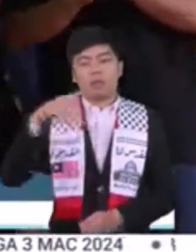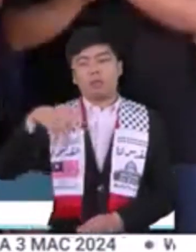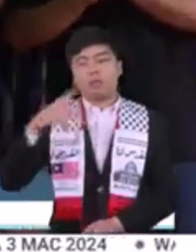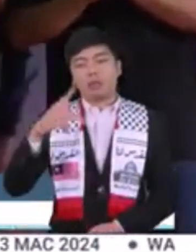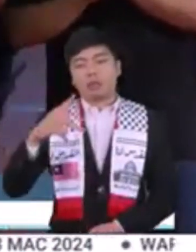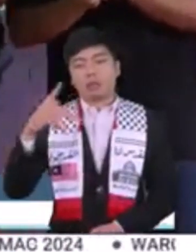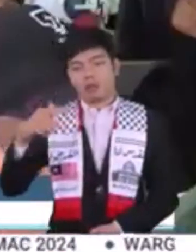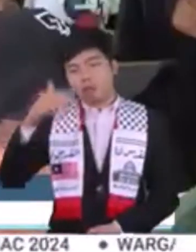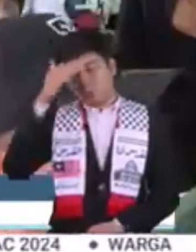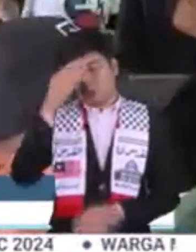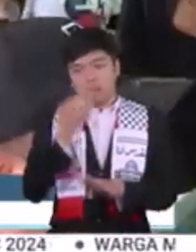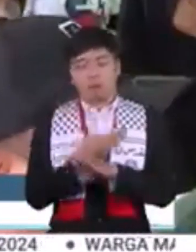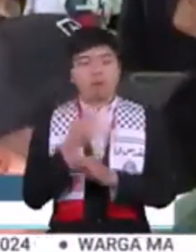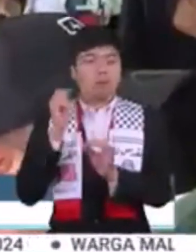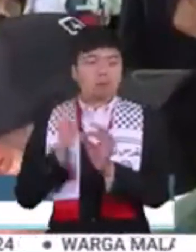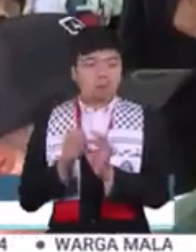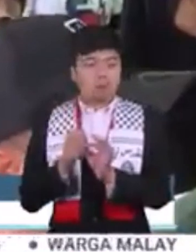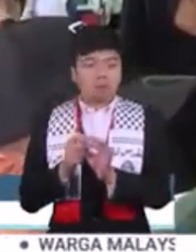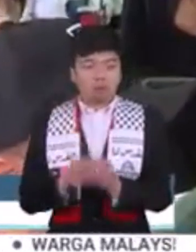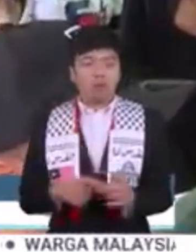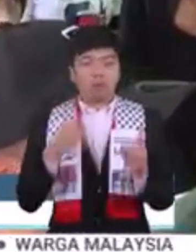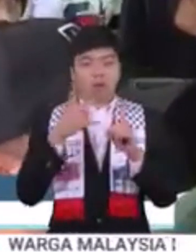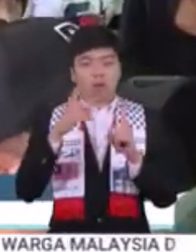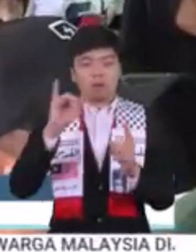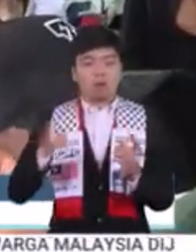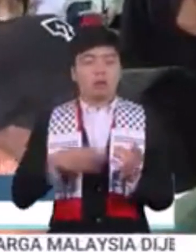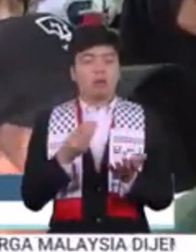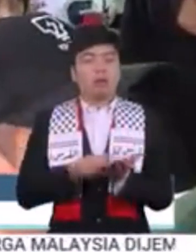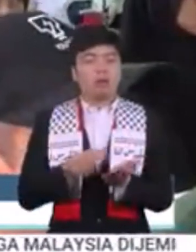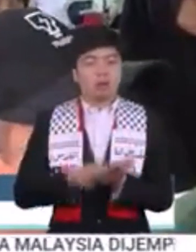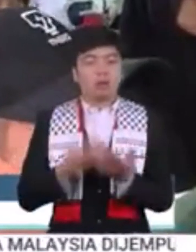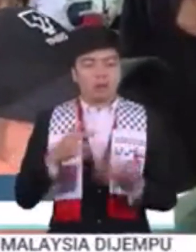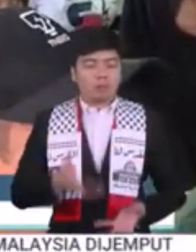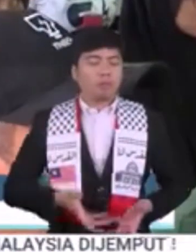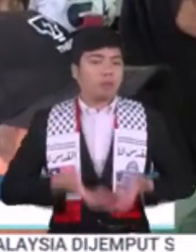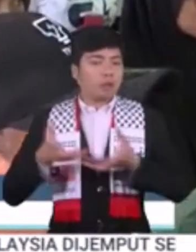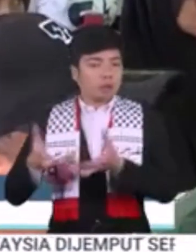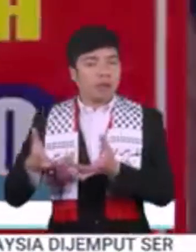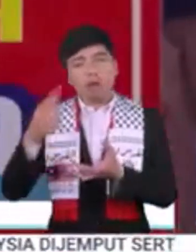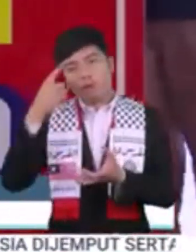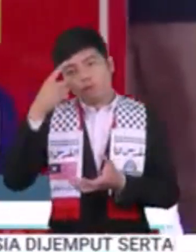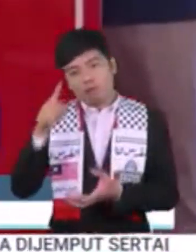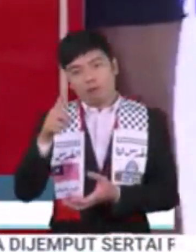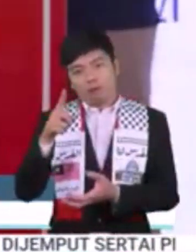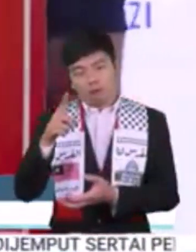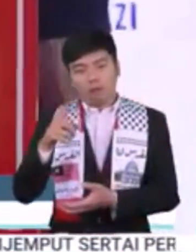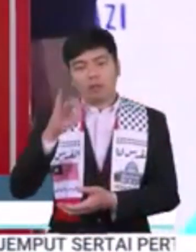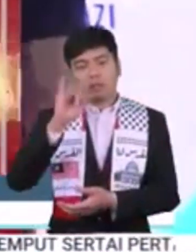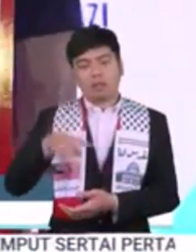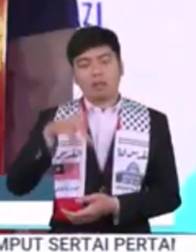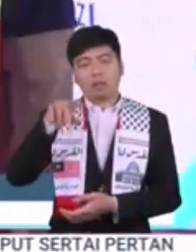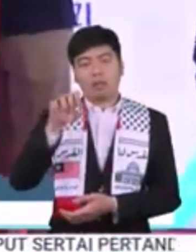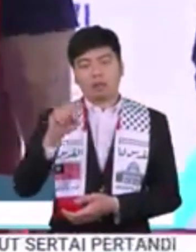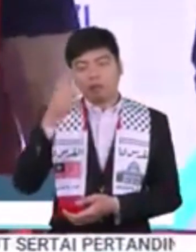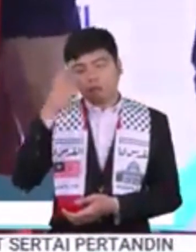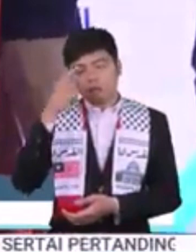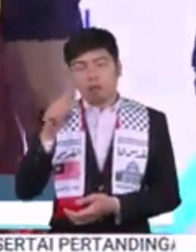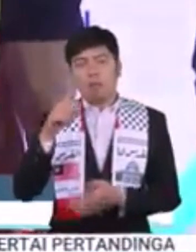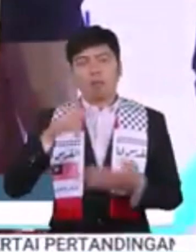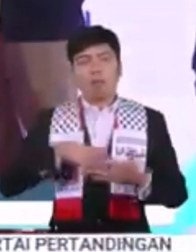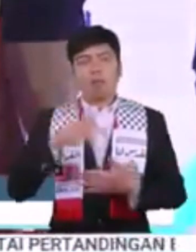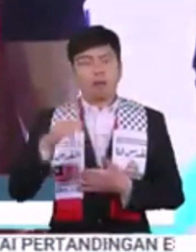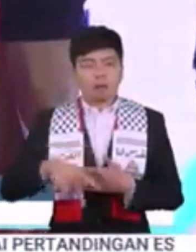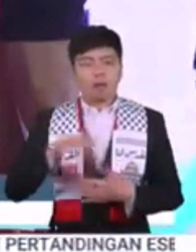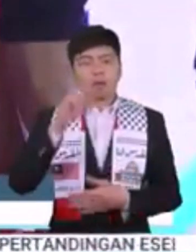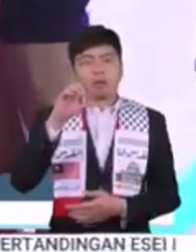Joho di Batu Pahat jelasnya kira-kira R juta diserahkan kepada jabatan pengairan dan saliran JPS bagi melaksanakan program